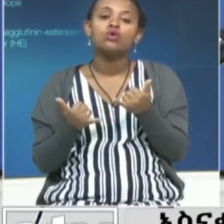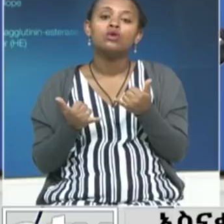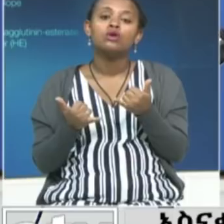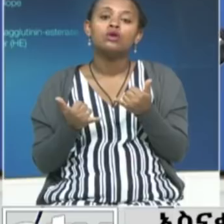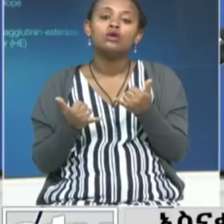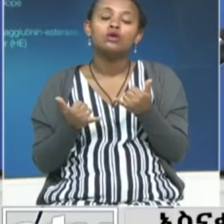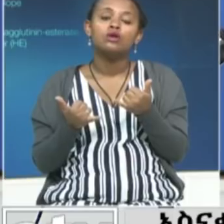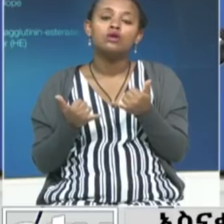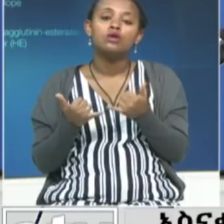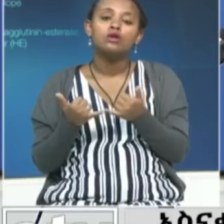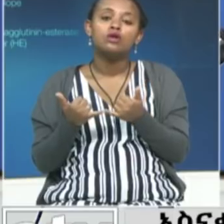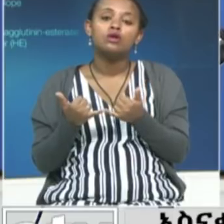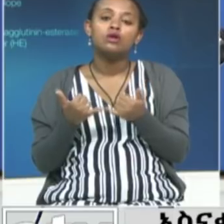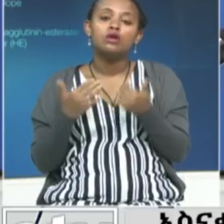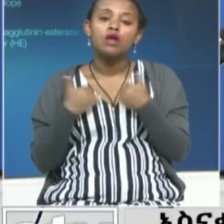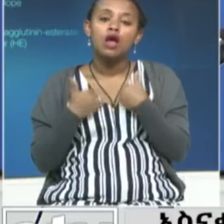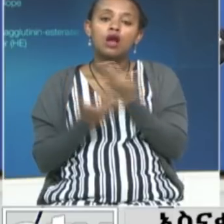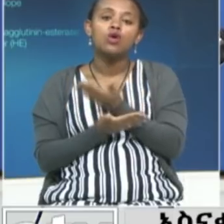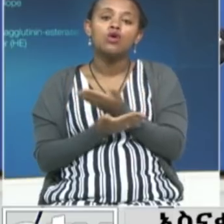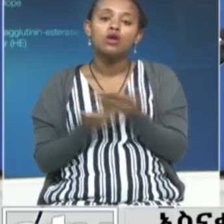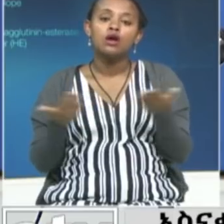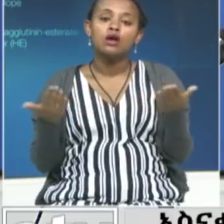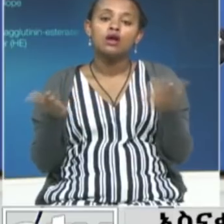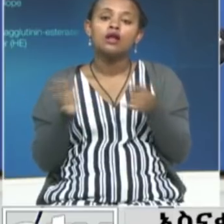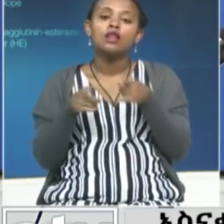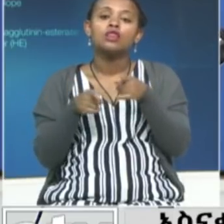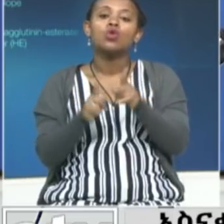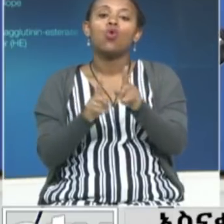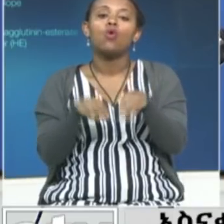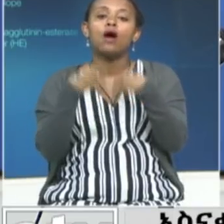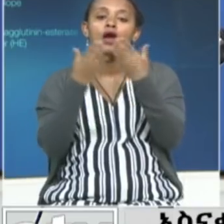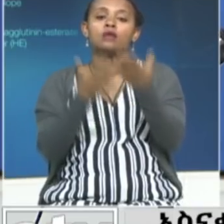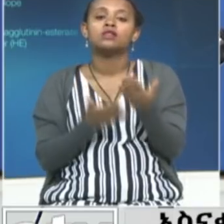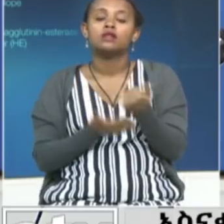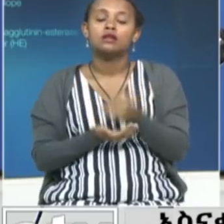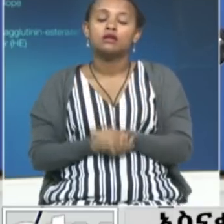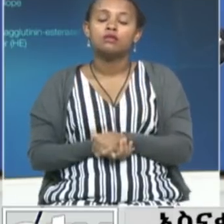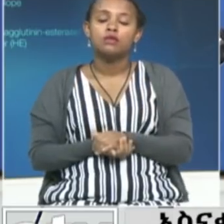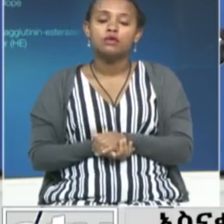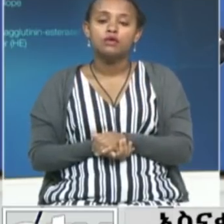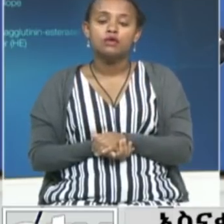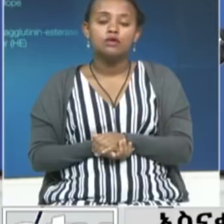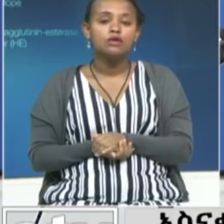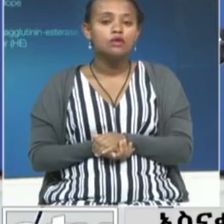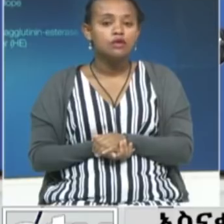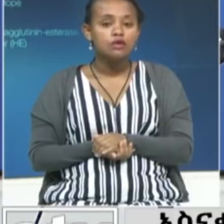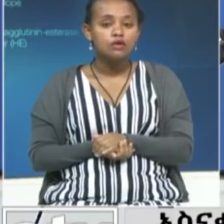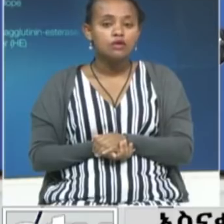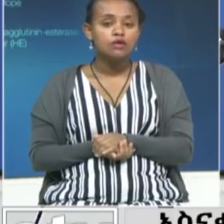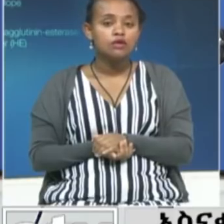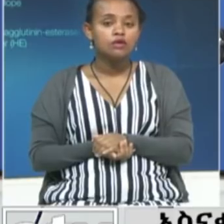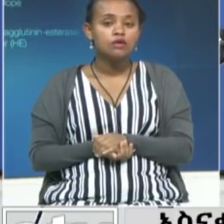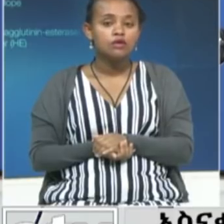ጋራ ያለውን ነገር ለመጠቆም ነበረ። እሺ ይጠቁሙ። በብዛት